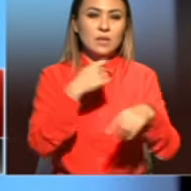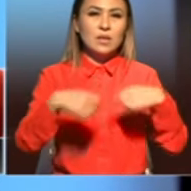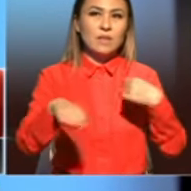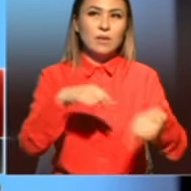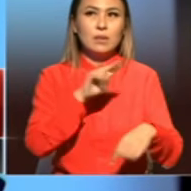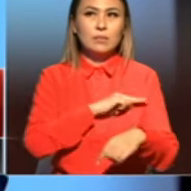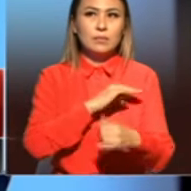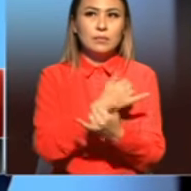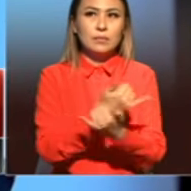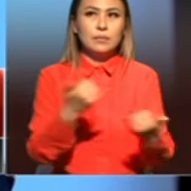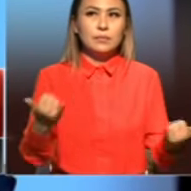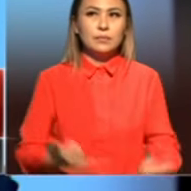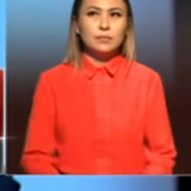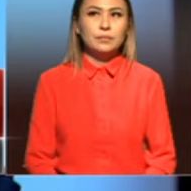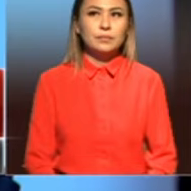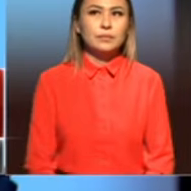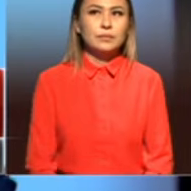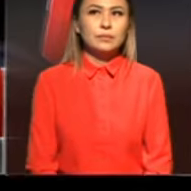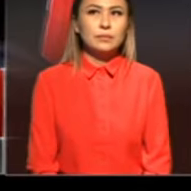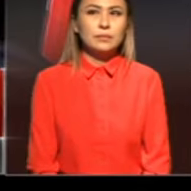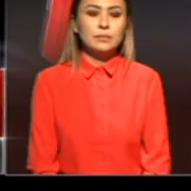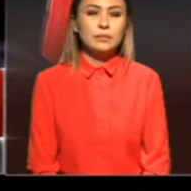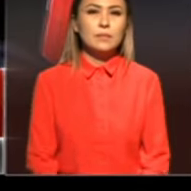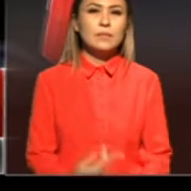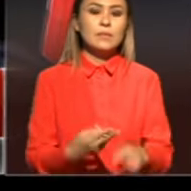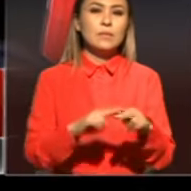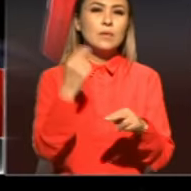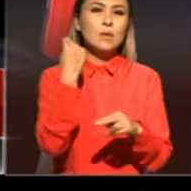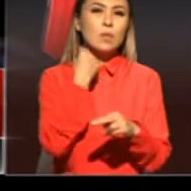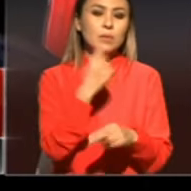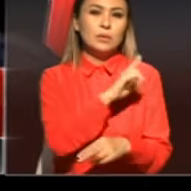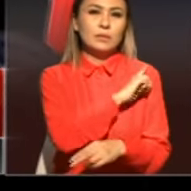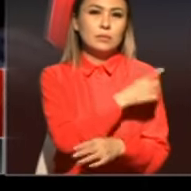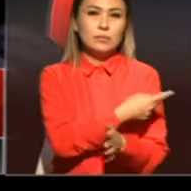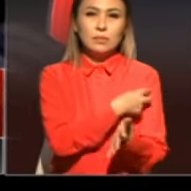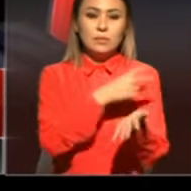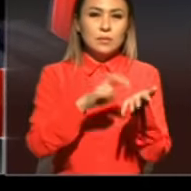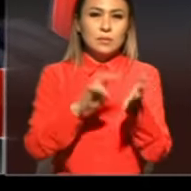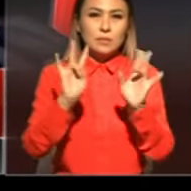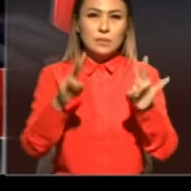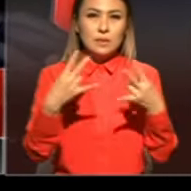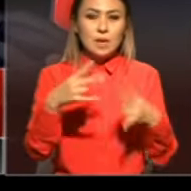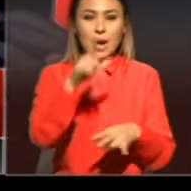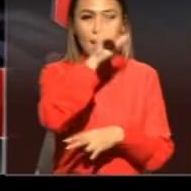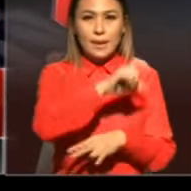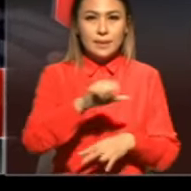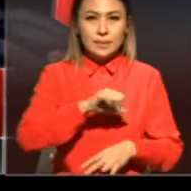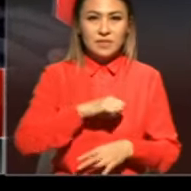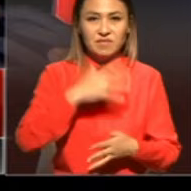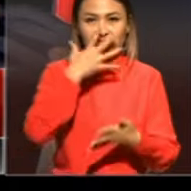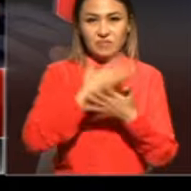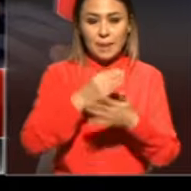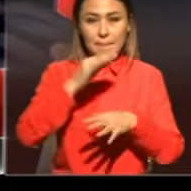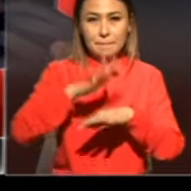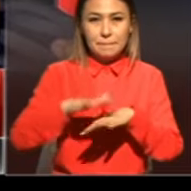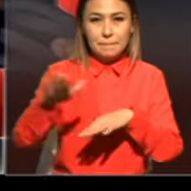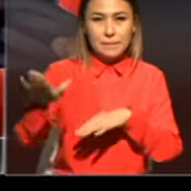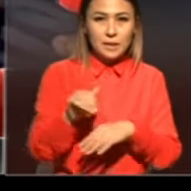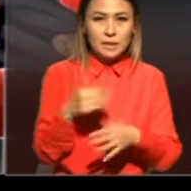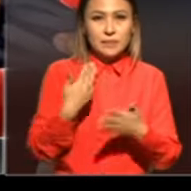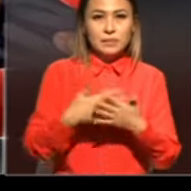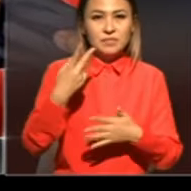көрсетіледі. Былай айтсақ болады, мысалы қарапайым тілмен айтқанда қарыз деген ол қатты қорқатын нәрсе емес. Мысалы үшін жай адамның өзі банктен алады да бір 20 миллион теңге қарызға алды